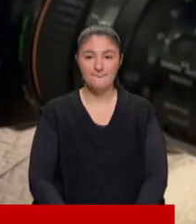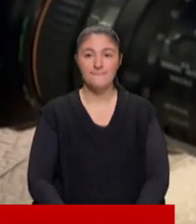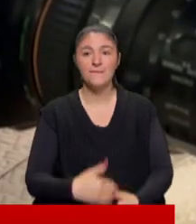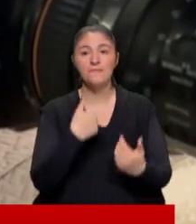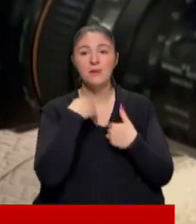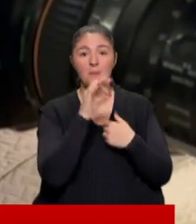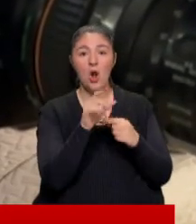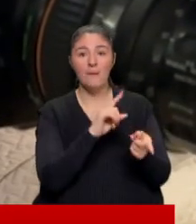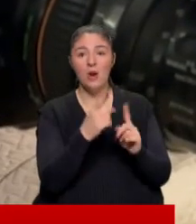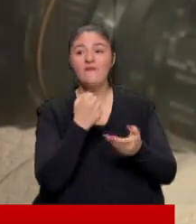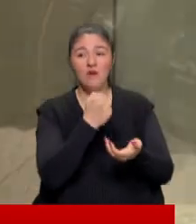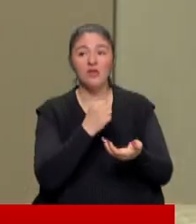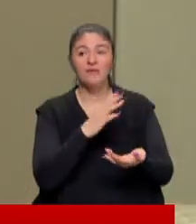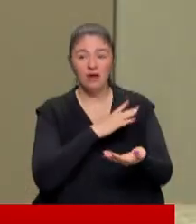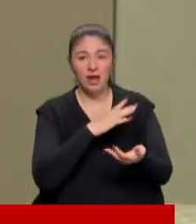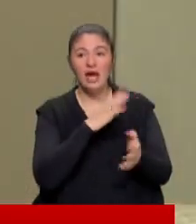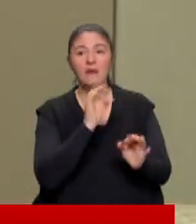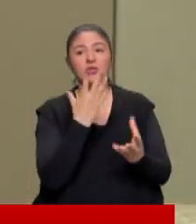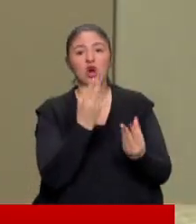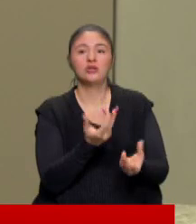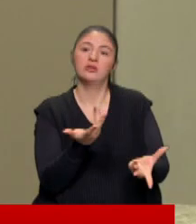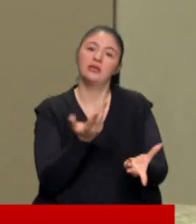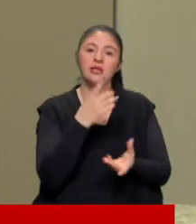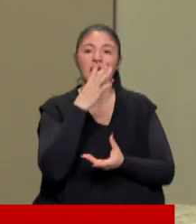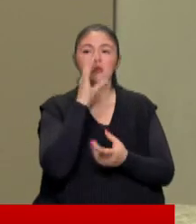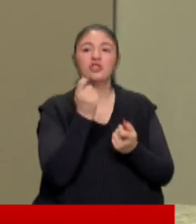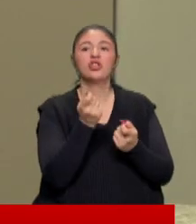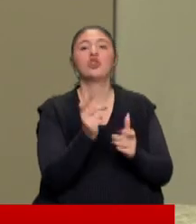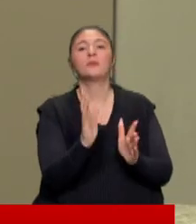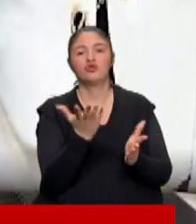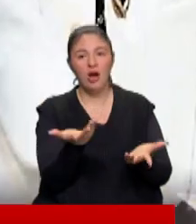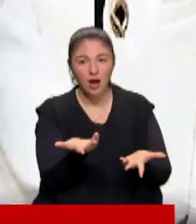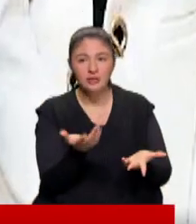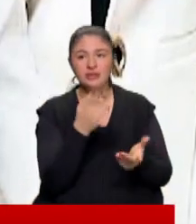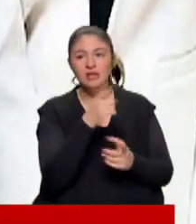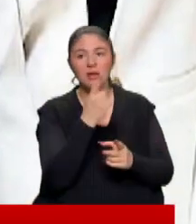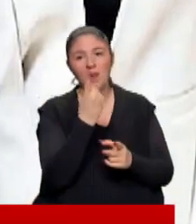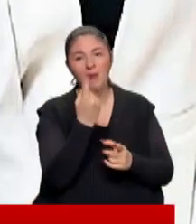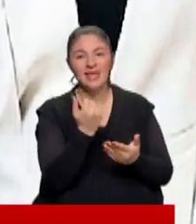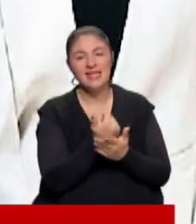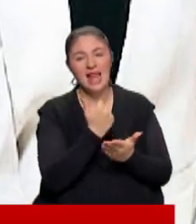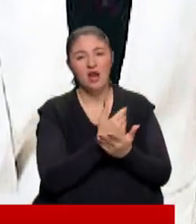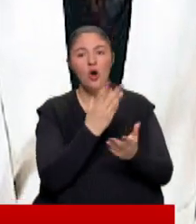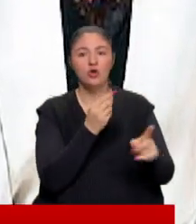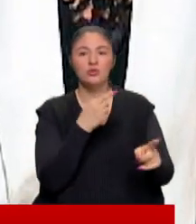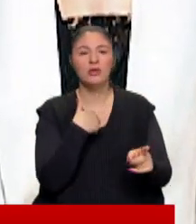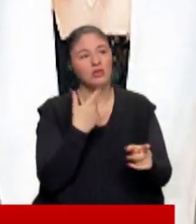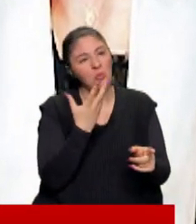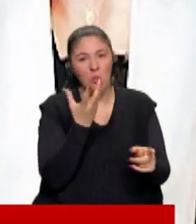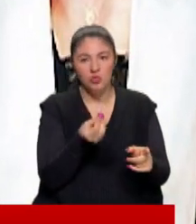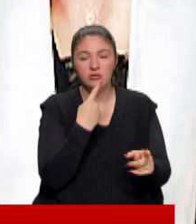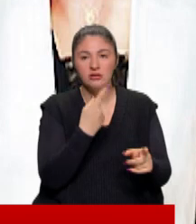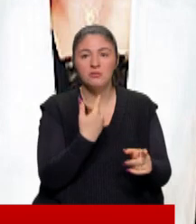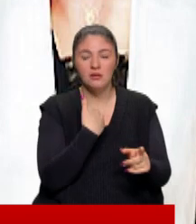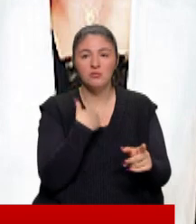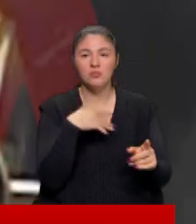Bana böyle bir fonumuz var. Hem dedi nasıl olsa hani kimse çalışamayacak artık. Sana da böyle bir gelir olsun. Ben de tamam dedim yani